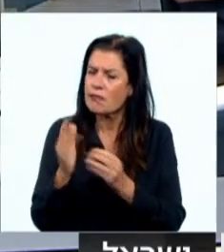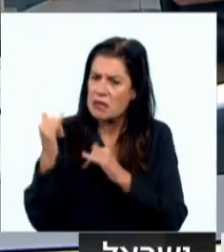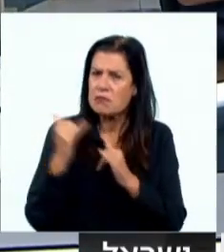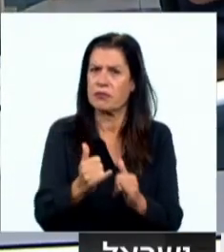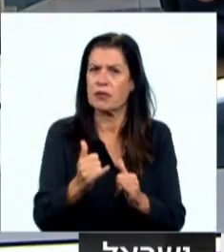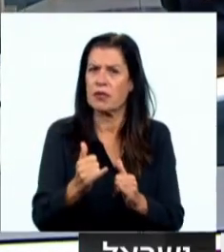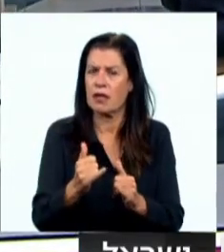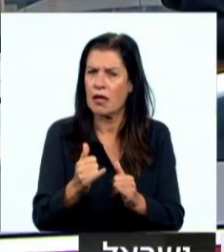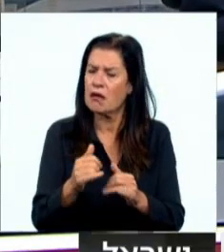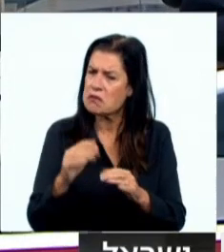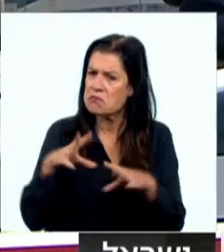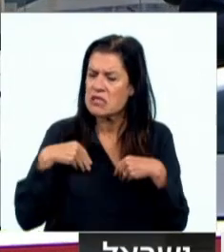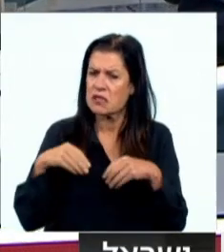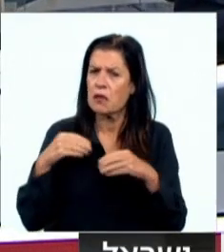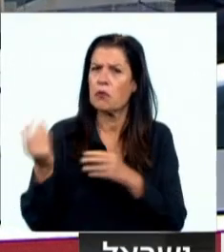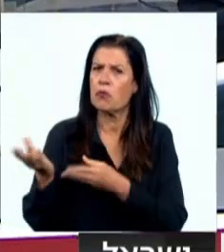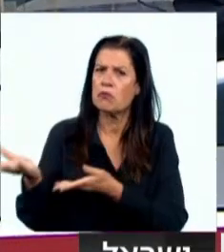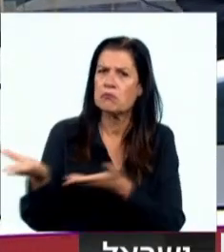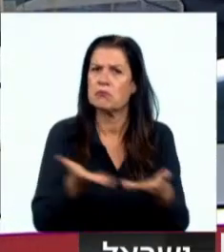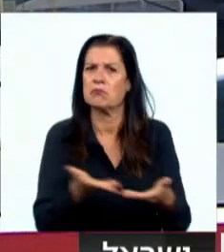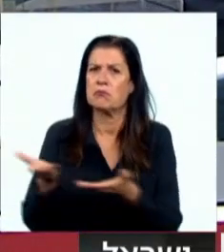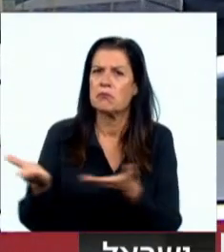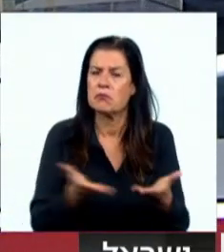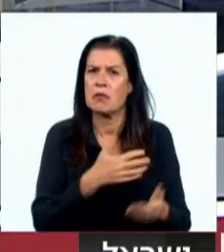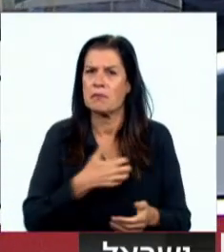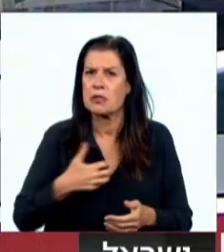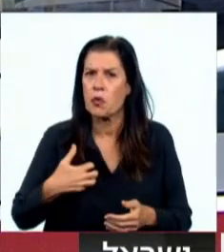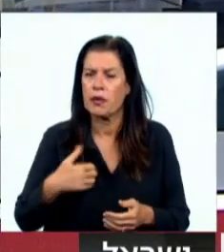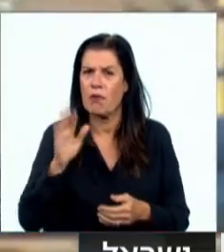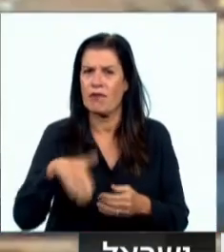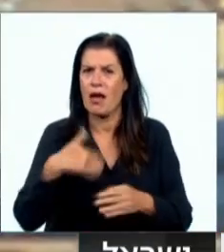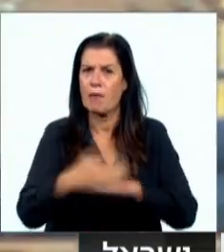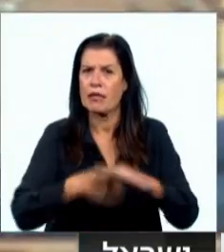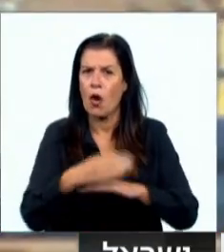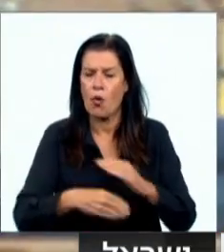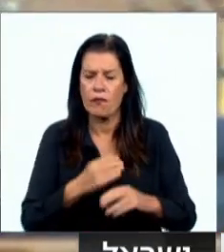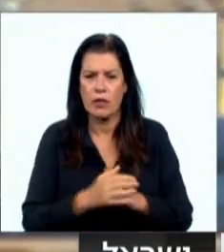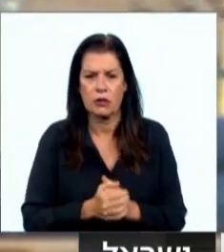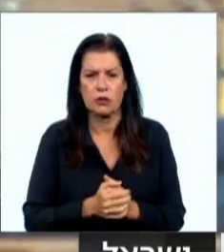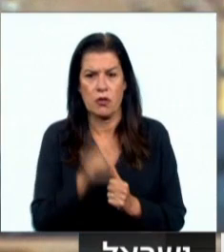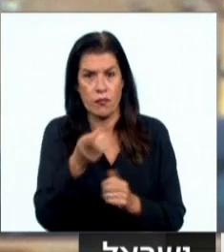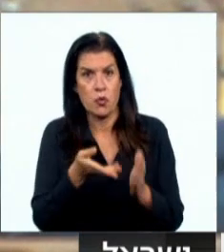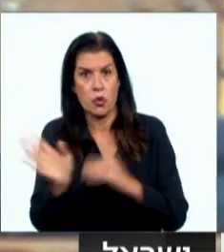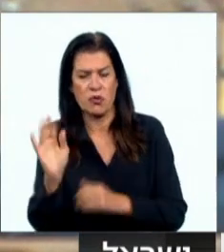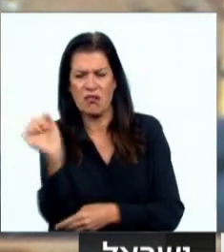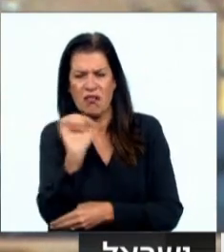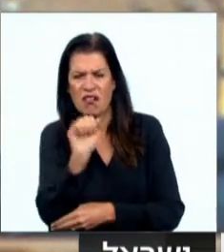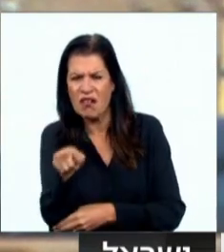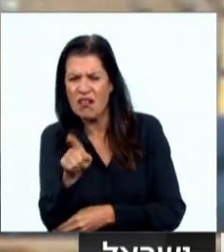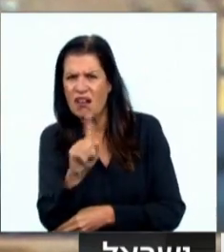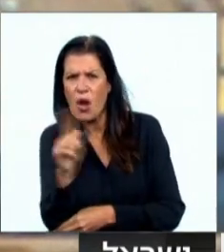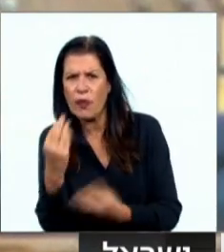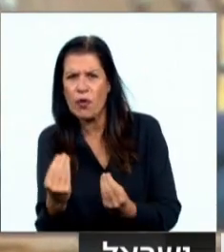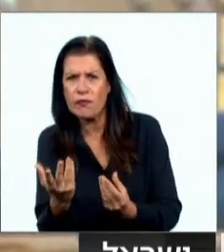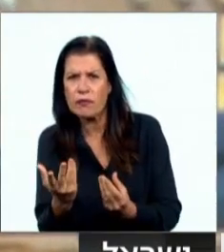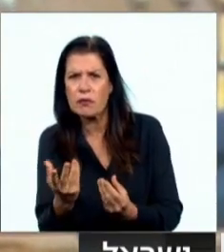את החובש, וכשהוא יוצא החוצה הוא בקושי יודע לנהוג, עוצרים אותו במחסום, השב"כ מיד תופס אותו, אומרים לו תכתוב